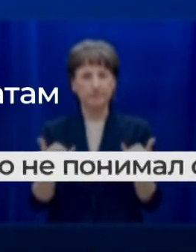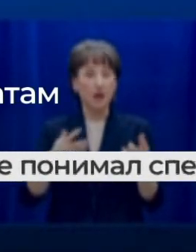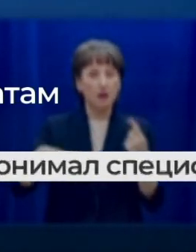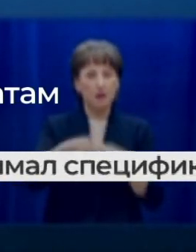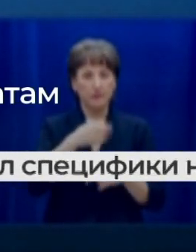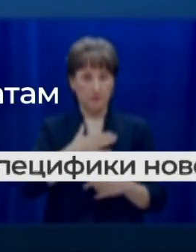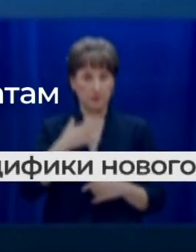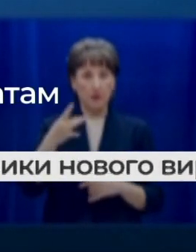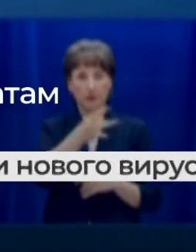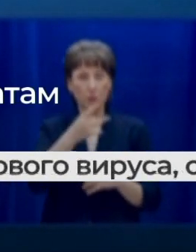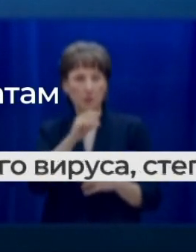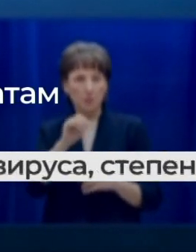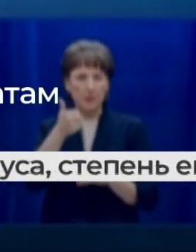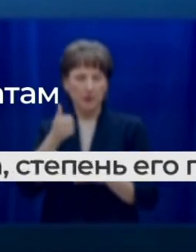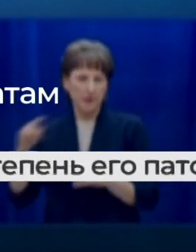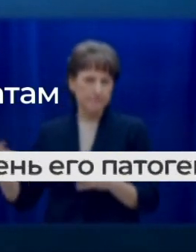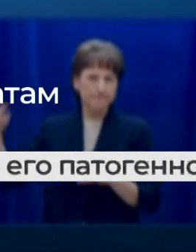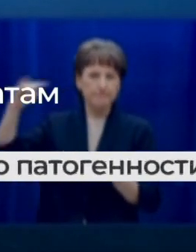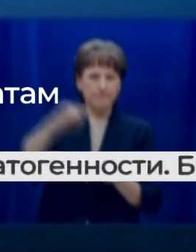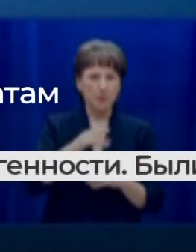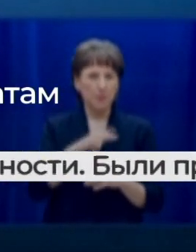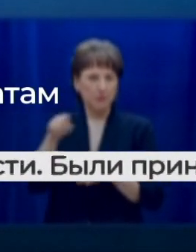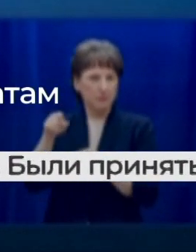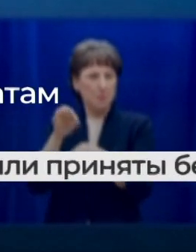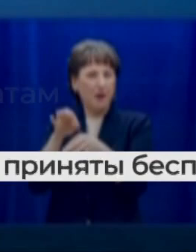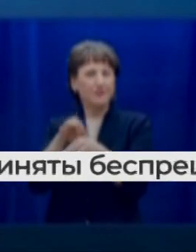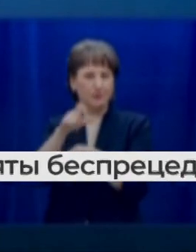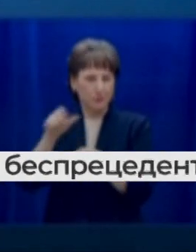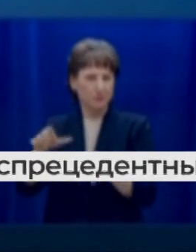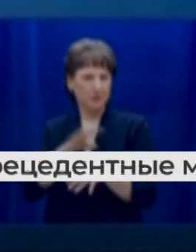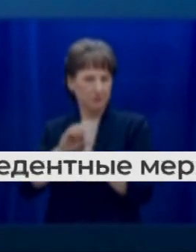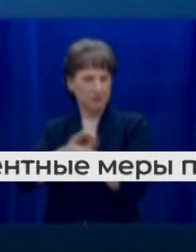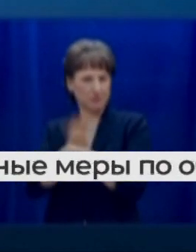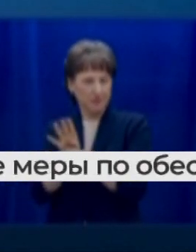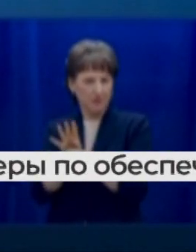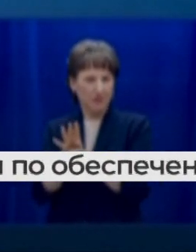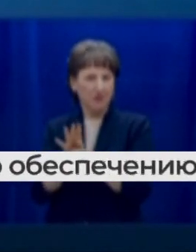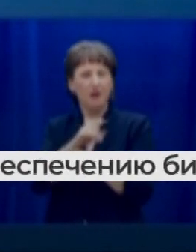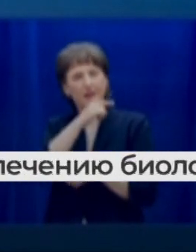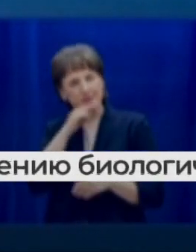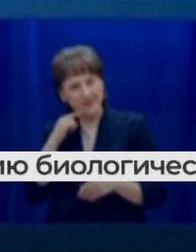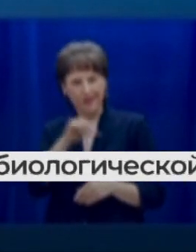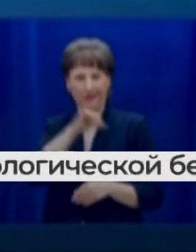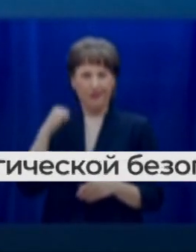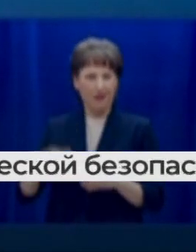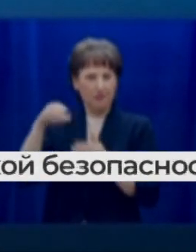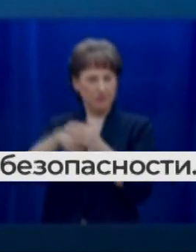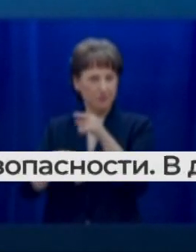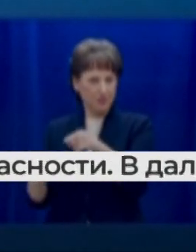Наш регион первым принял борт с эвакуированными россиянами и гражданами других стран из